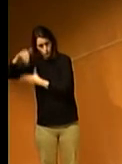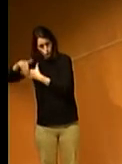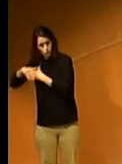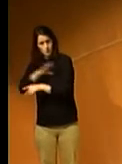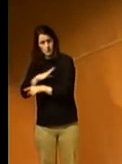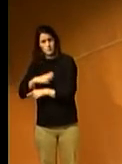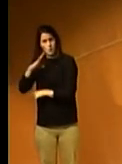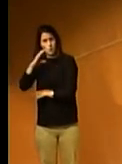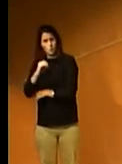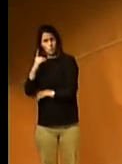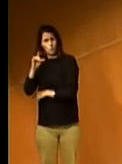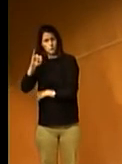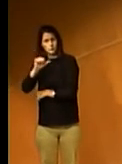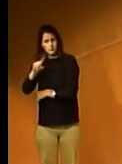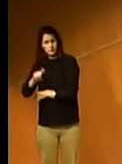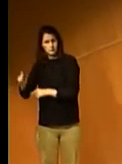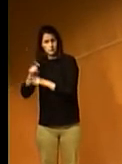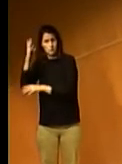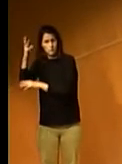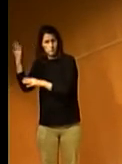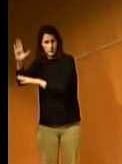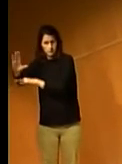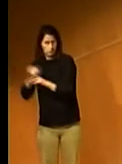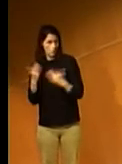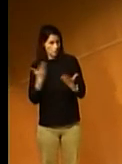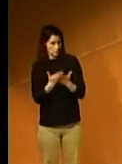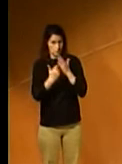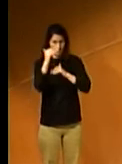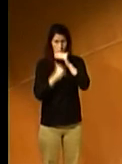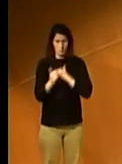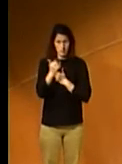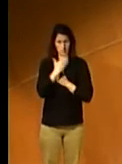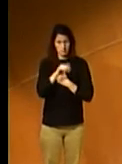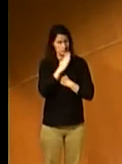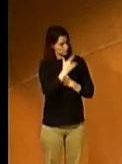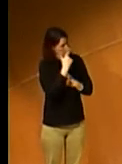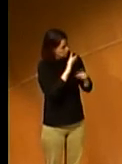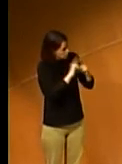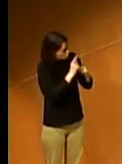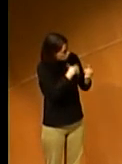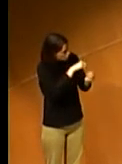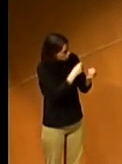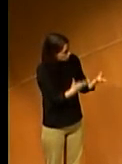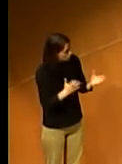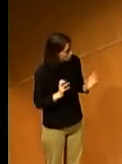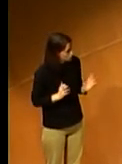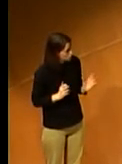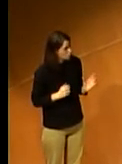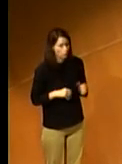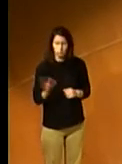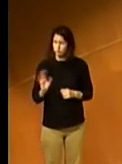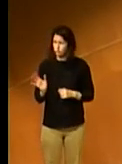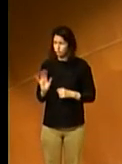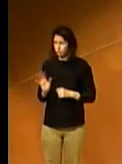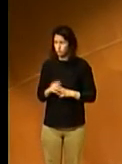Voilà pour un peu le mode d'emploi de l'après-midi. Est-ce que tu penses qu'il y a des choses à préciser, peut-être ?